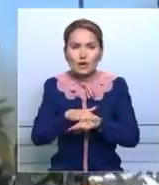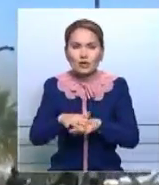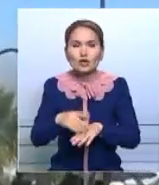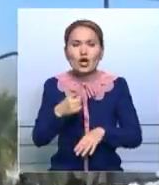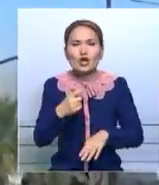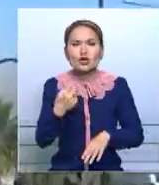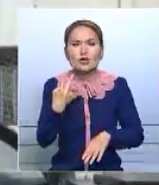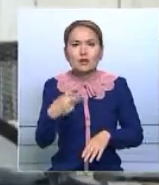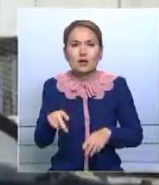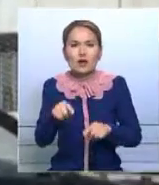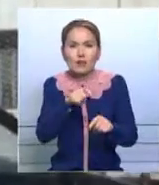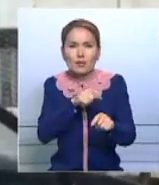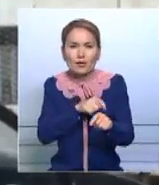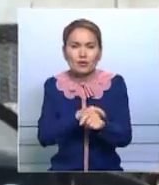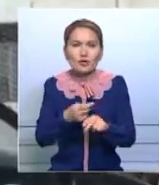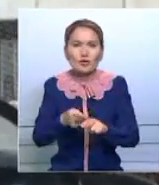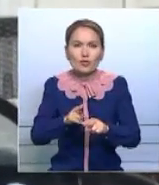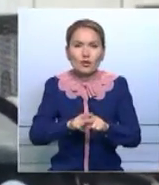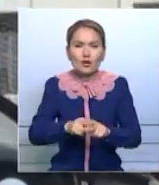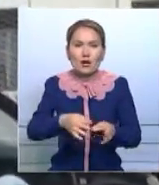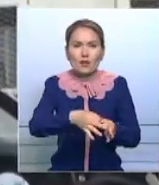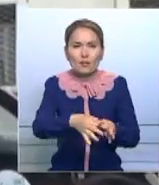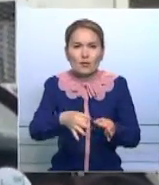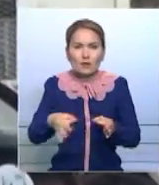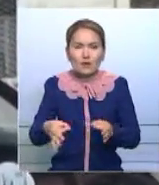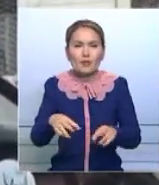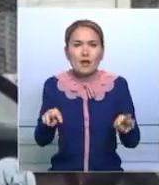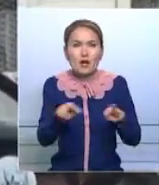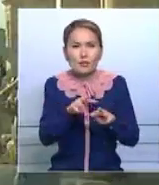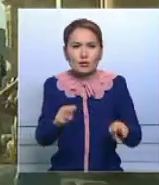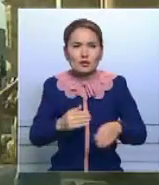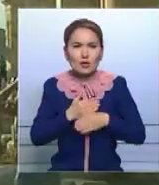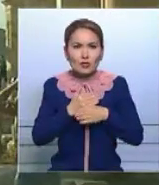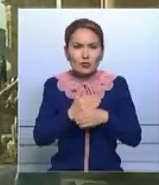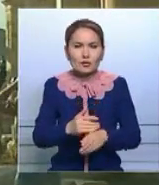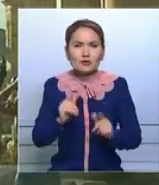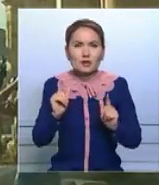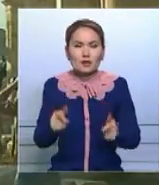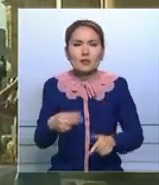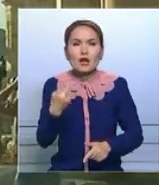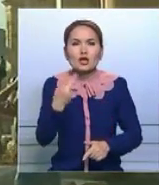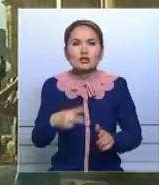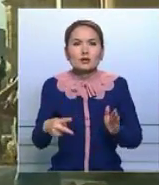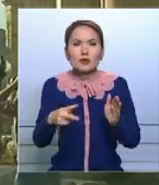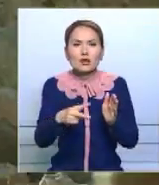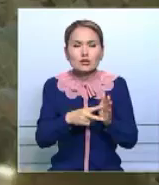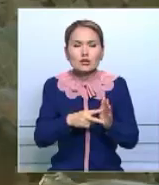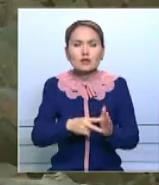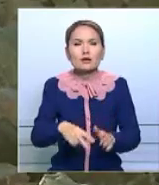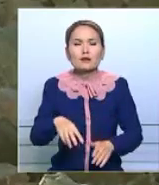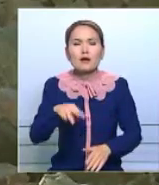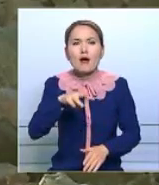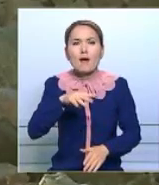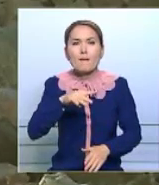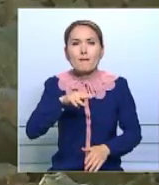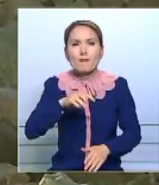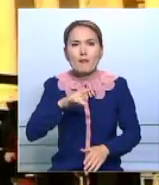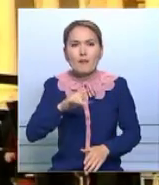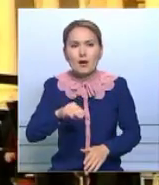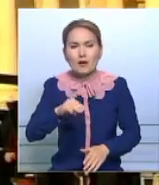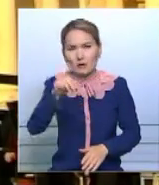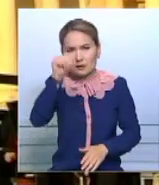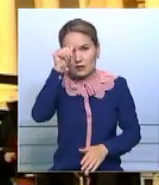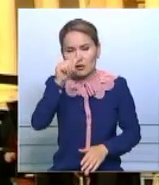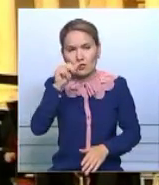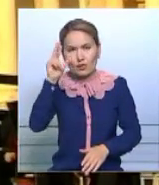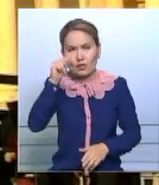жерде орналасқан Эш-Шаэр газ кенішін өз бақылауына алды. Дегенмен 27 наурызда Пальмира қаласының лаңкестерден азат